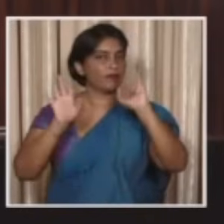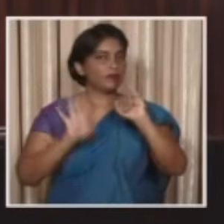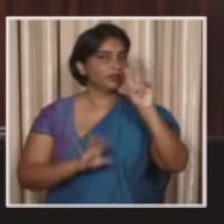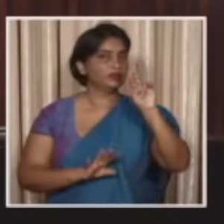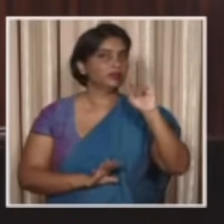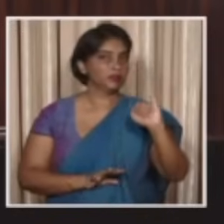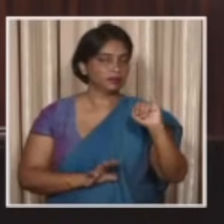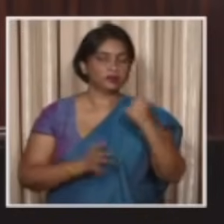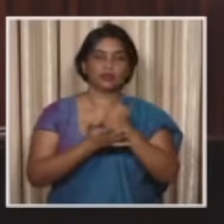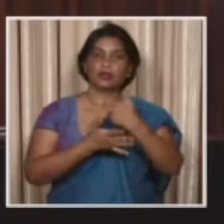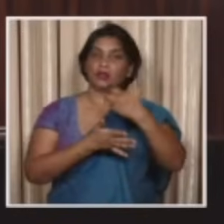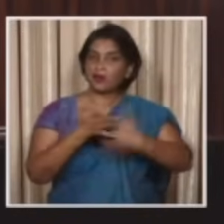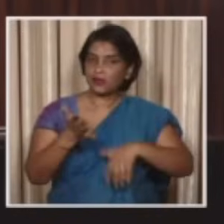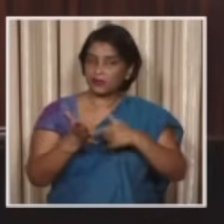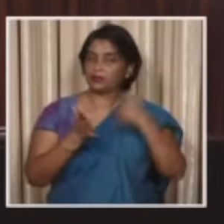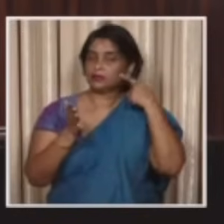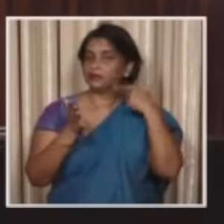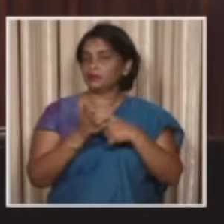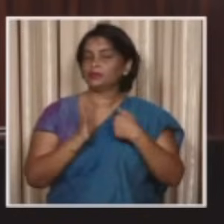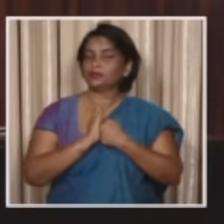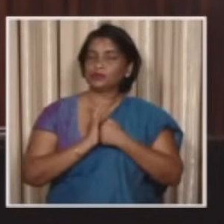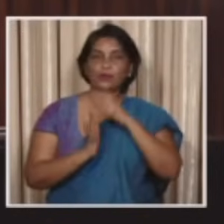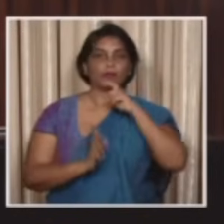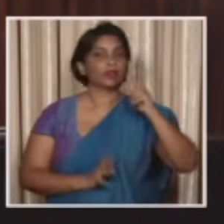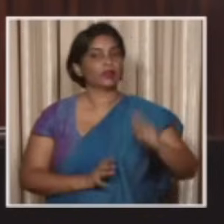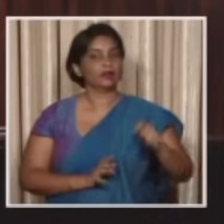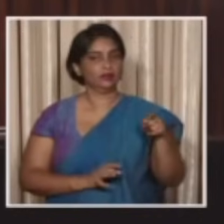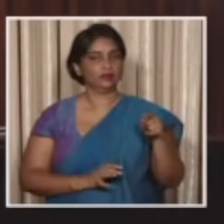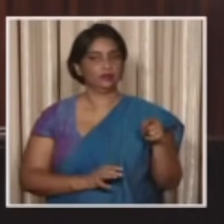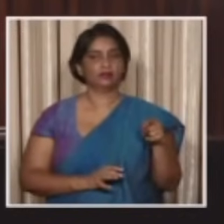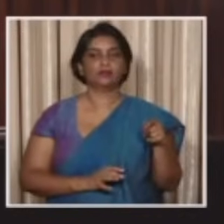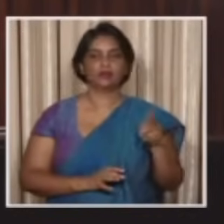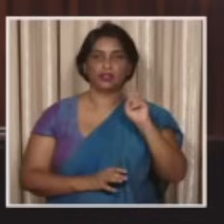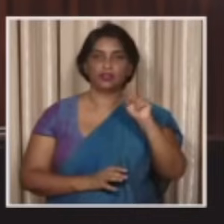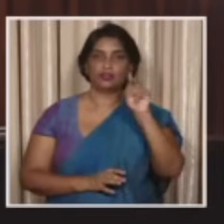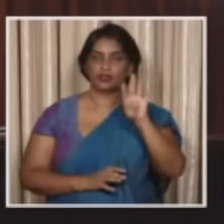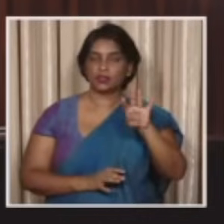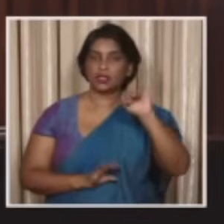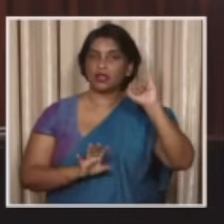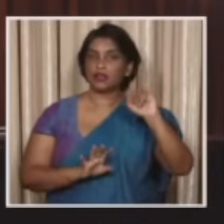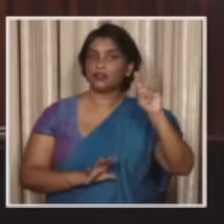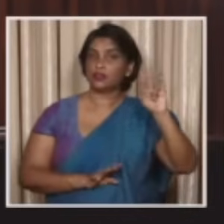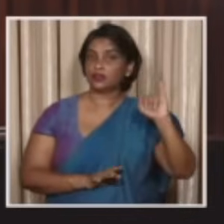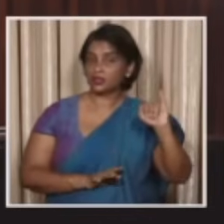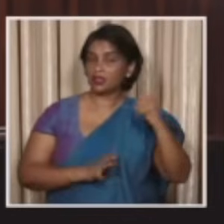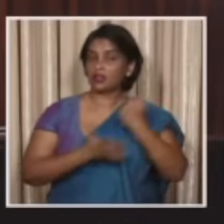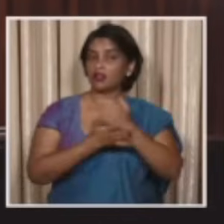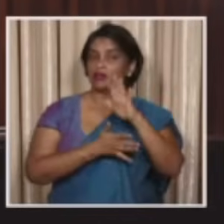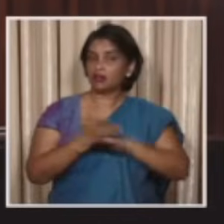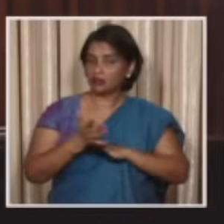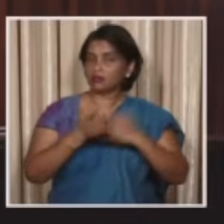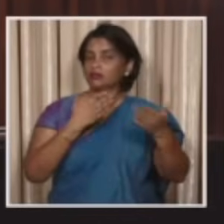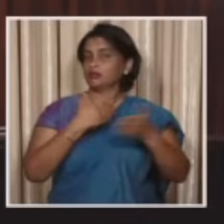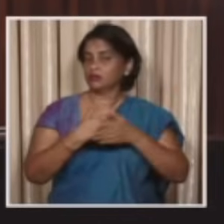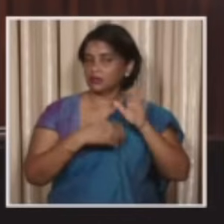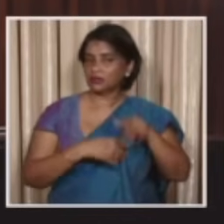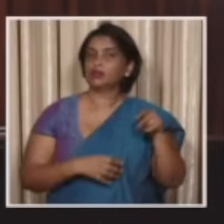20/24/6/26 දින වාර්තාව සමග ගරු අග්‍රමිශ්චකාරතුමාගෙන් ලද 20/24/6/26 දින ඇති ලිපිය, එම ලිපිය ලැබී